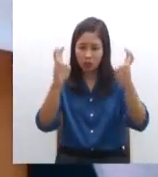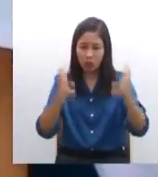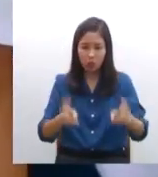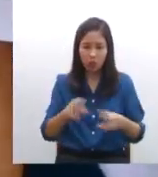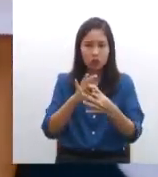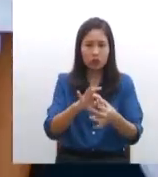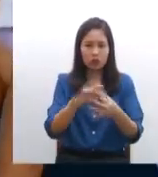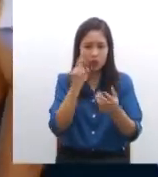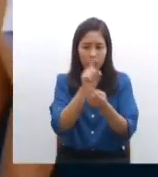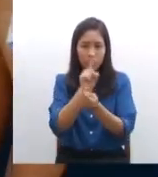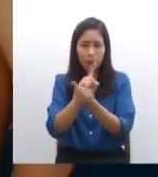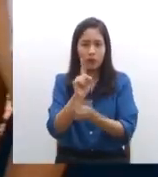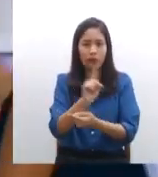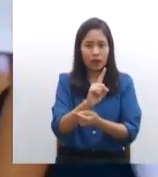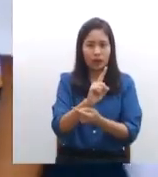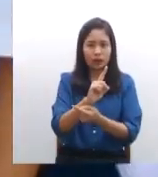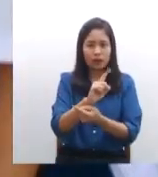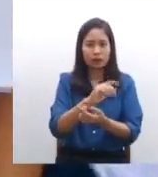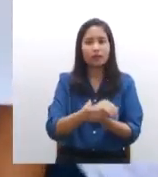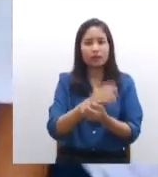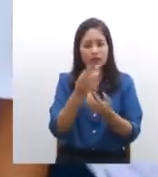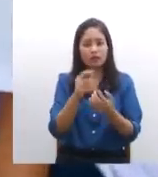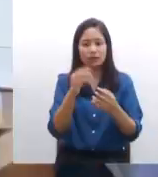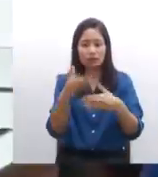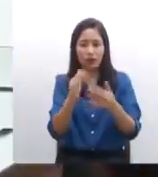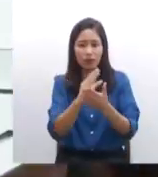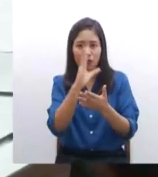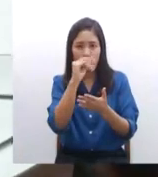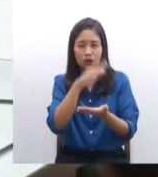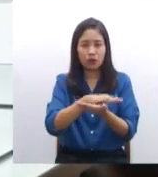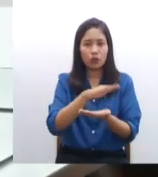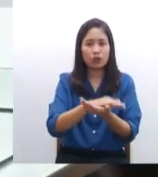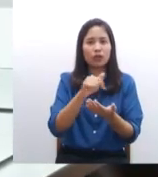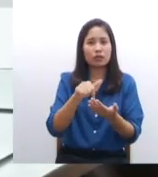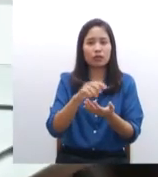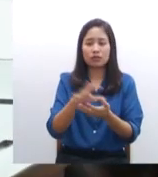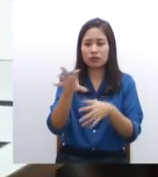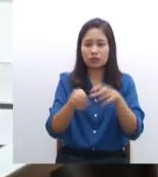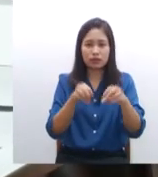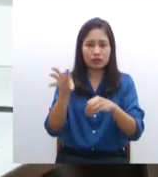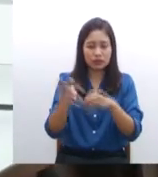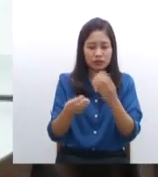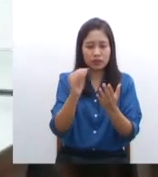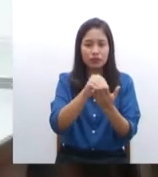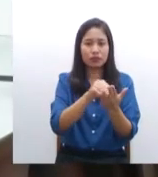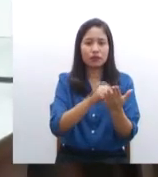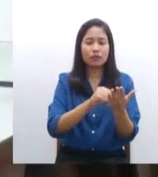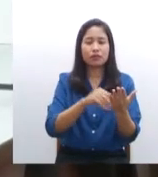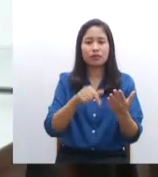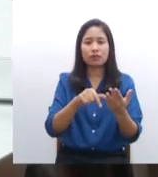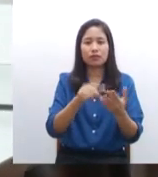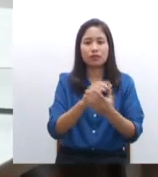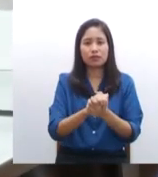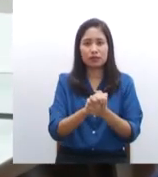เช่นการจัดบรรยากาศในชั้นเรียนการพัฒนาด้านการอ่านออกเขียนได้การยก